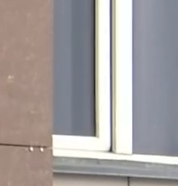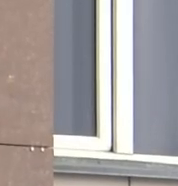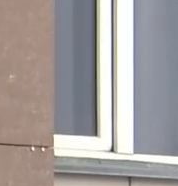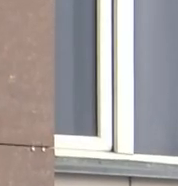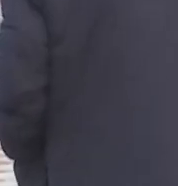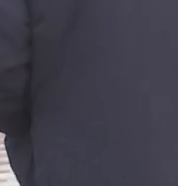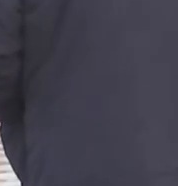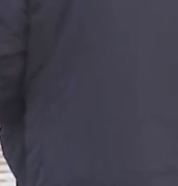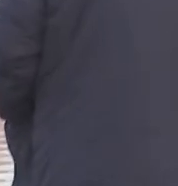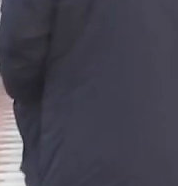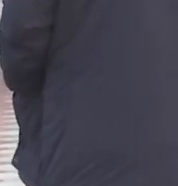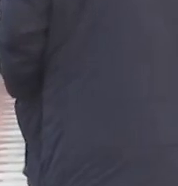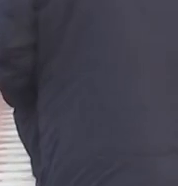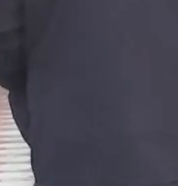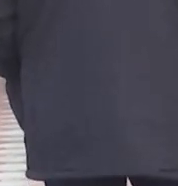Батыр, телеканал ЖТСУ.